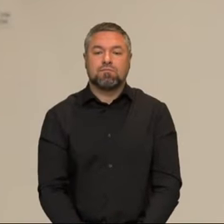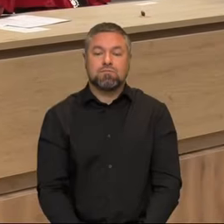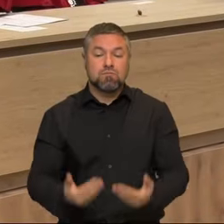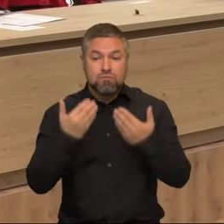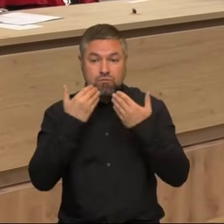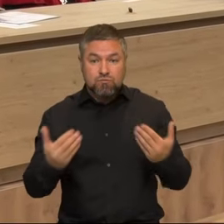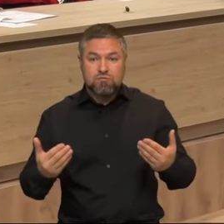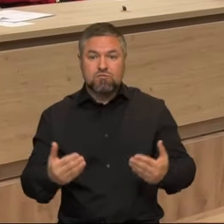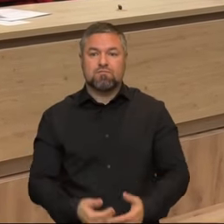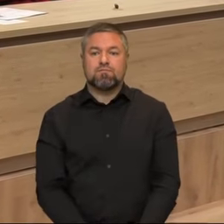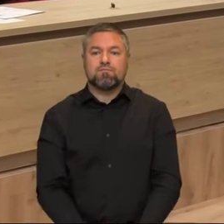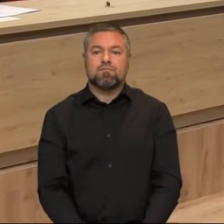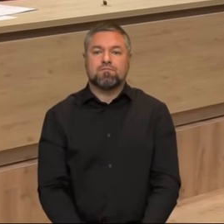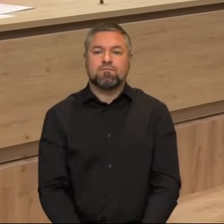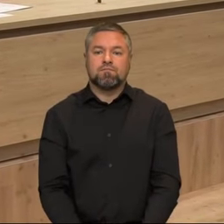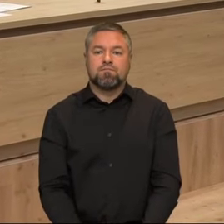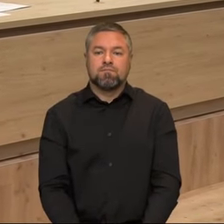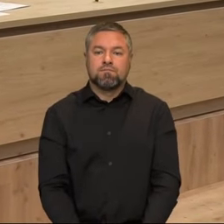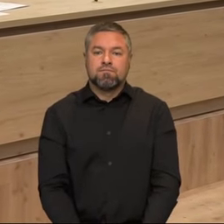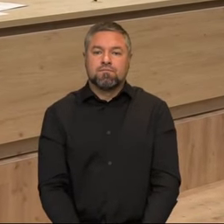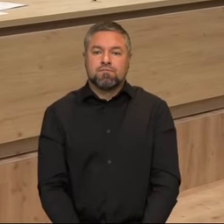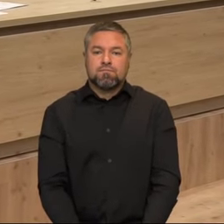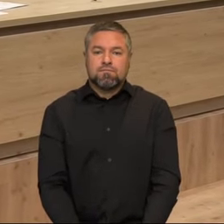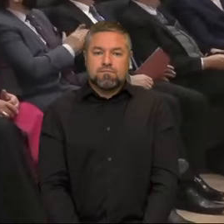panie rektorze.